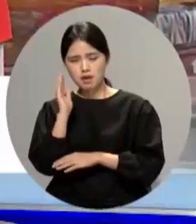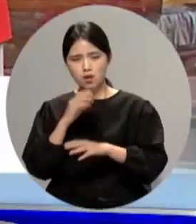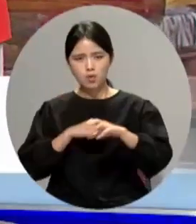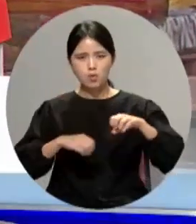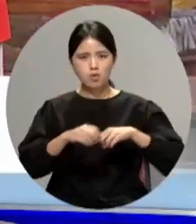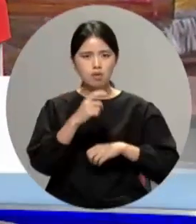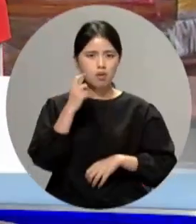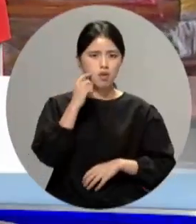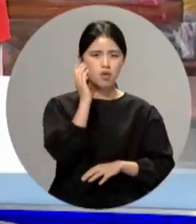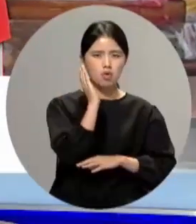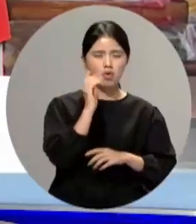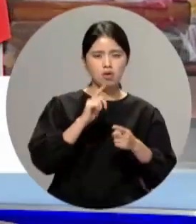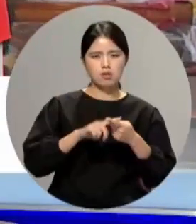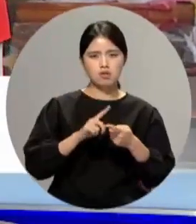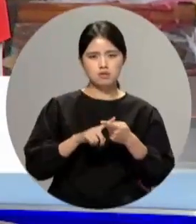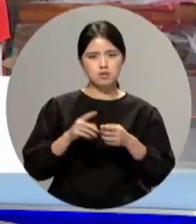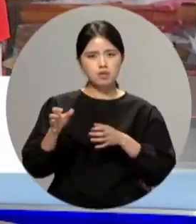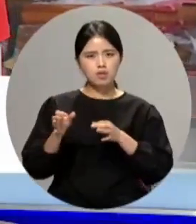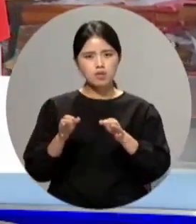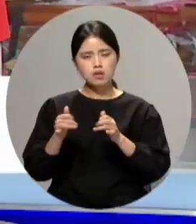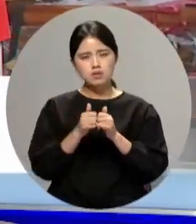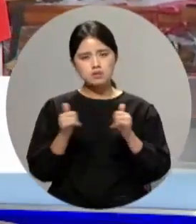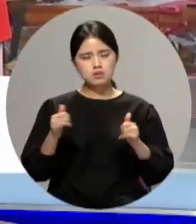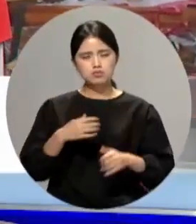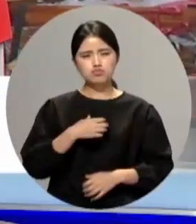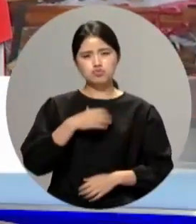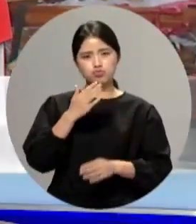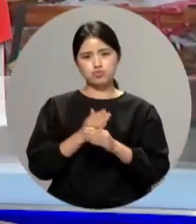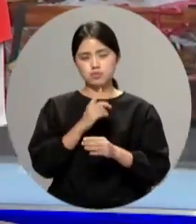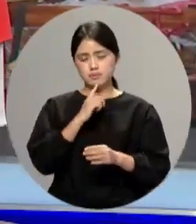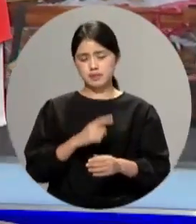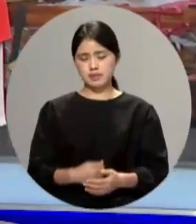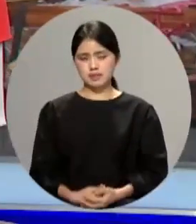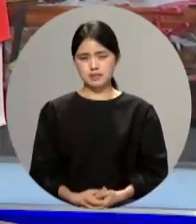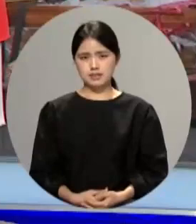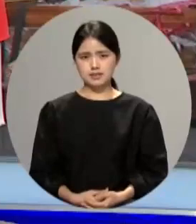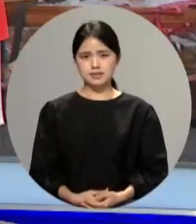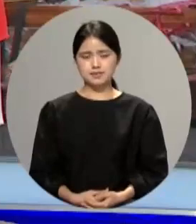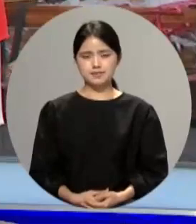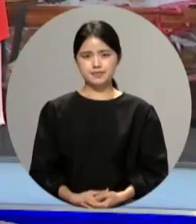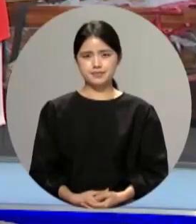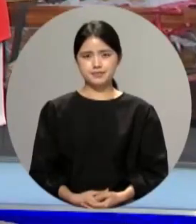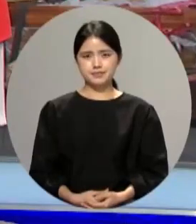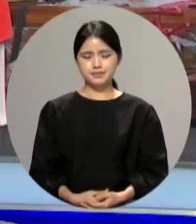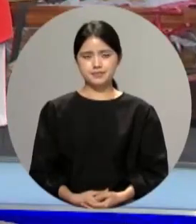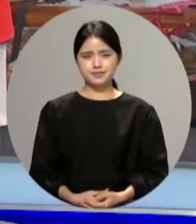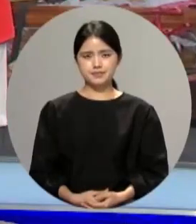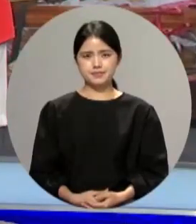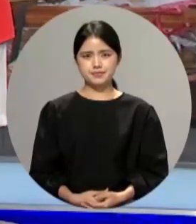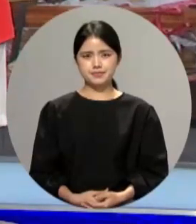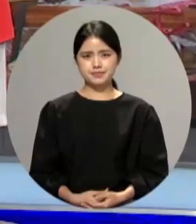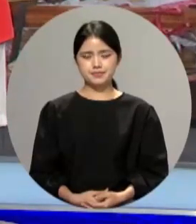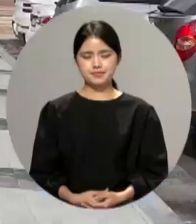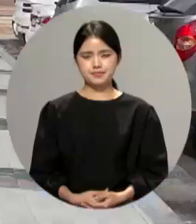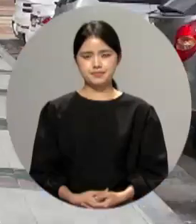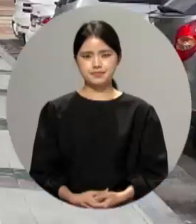가짜뉴스가 수산업계를 위협하고 있다는 입장입니다. 박혜진 기자가 취재했습니다.